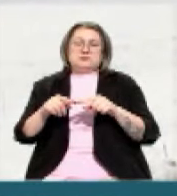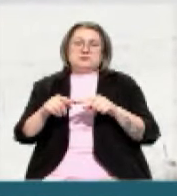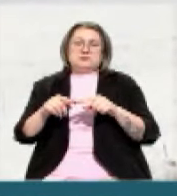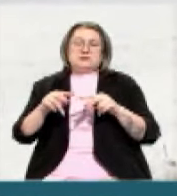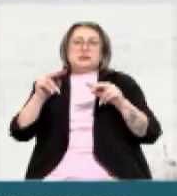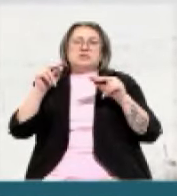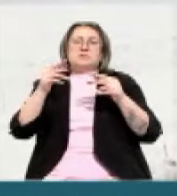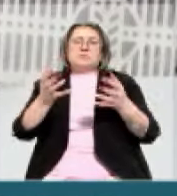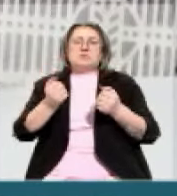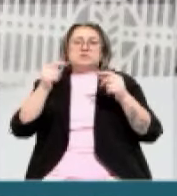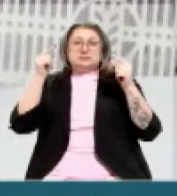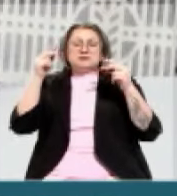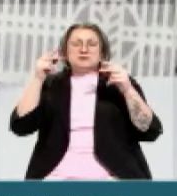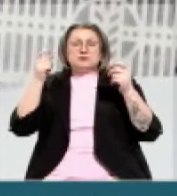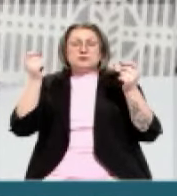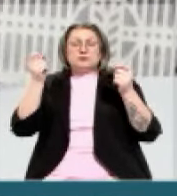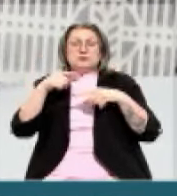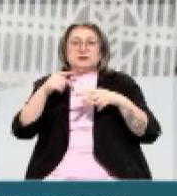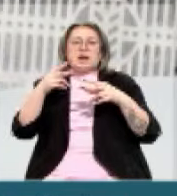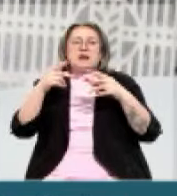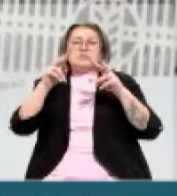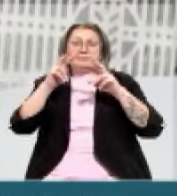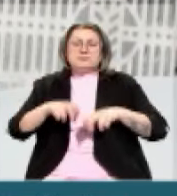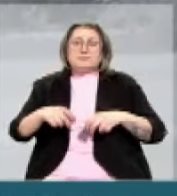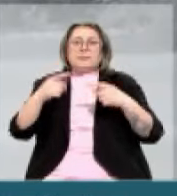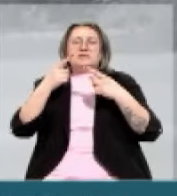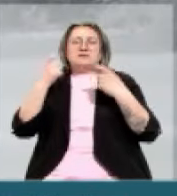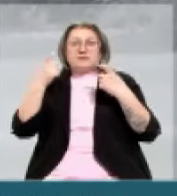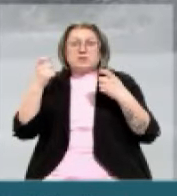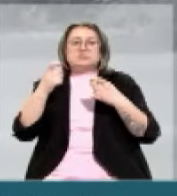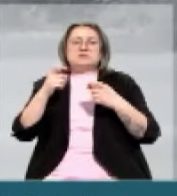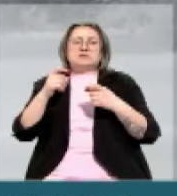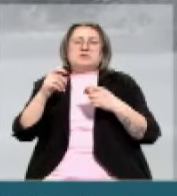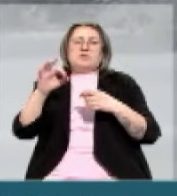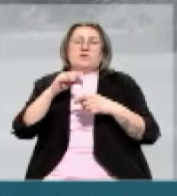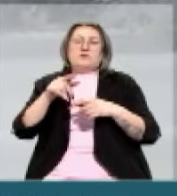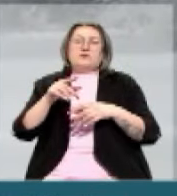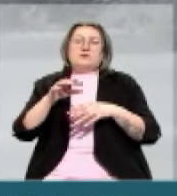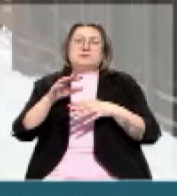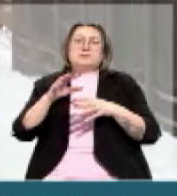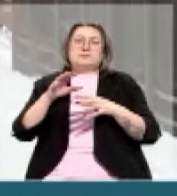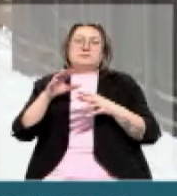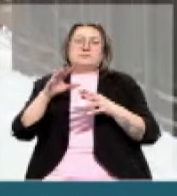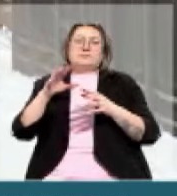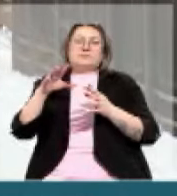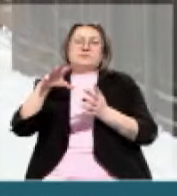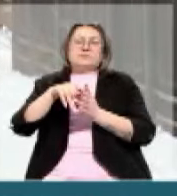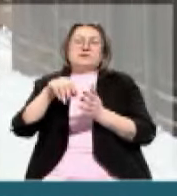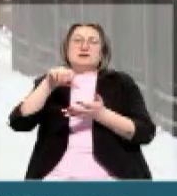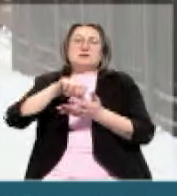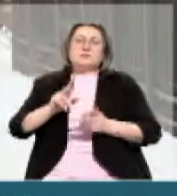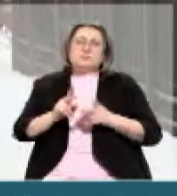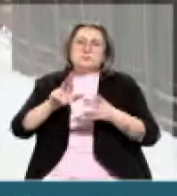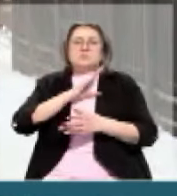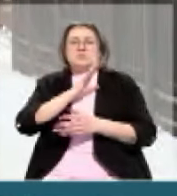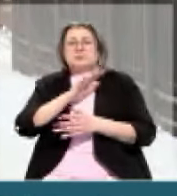оның террористік немесе экстремистік ұйымдарға қатысы бар жағы туралы ақпаратты жібереді. Қандас мәртебесін беру, немесе